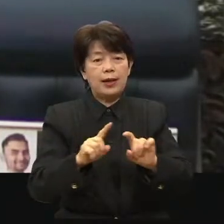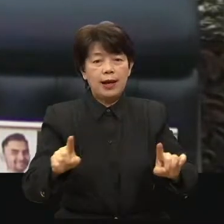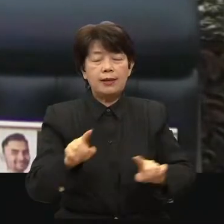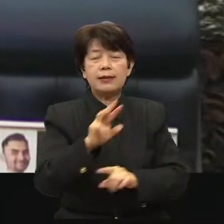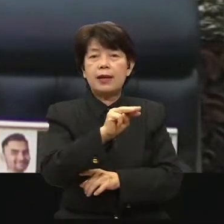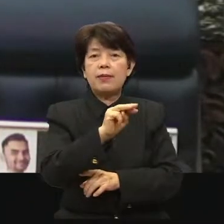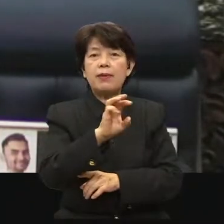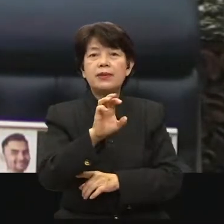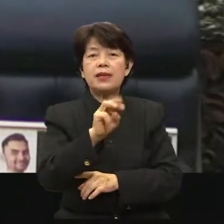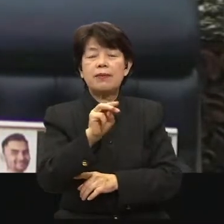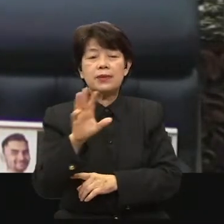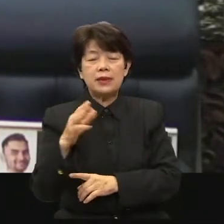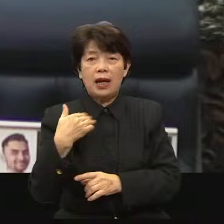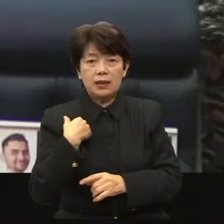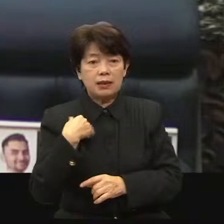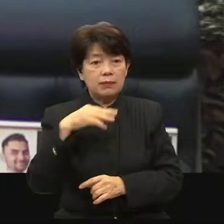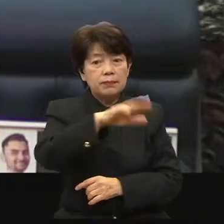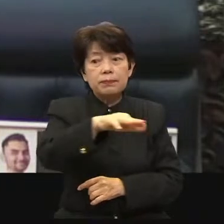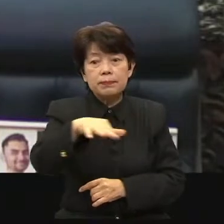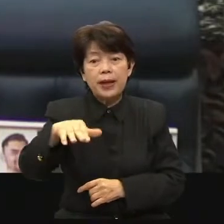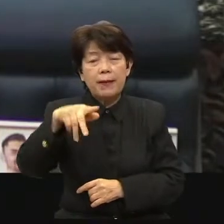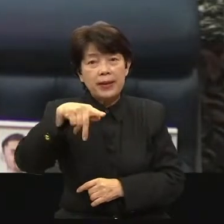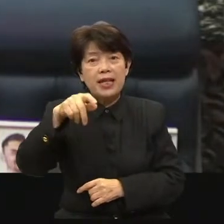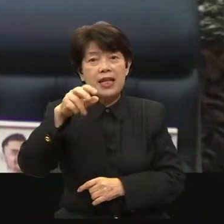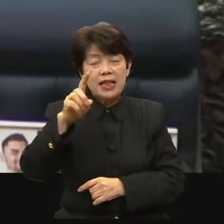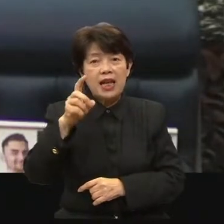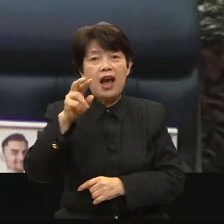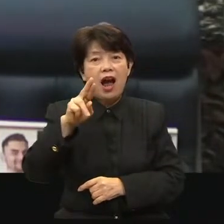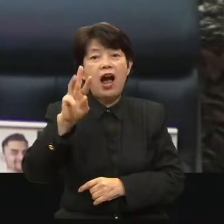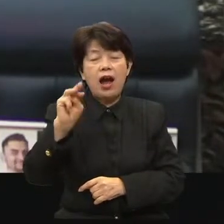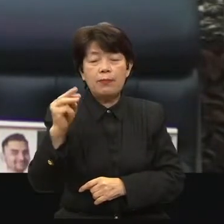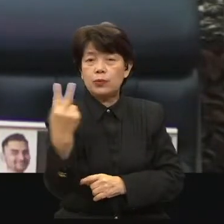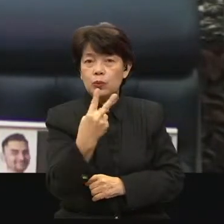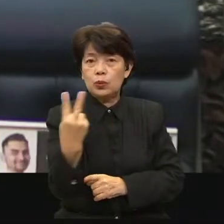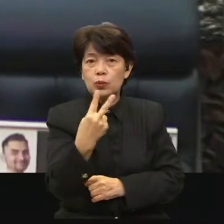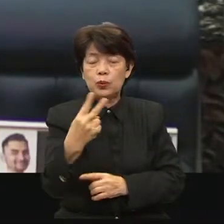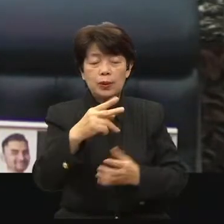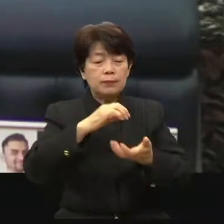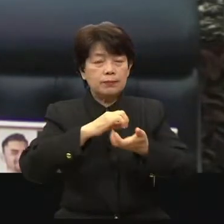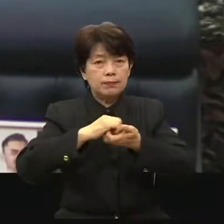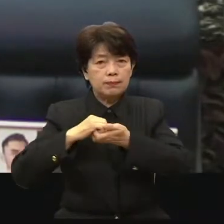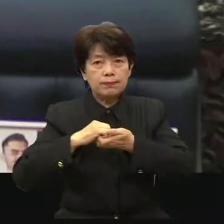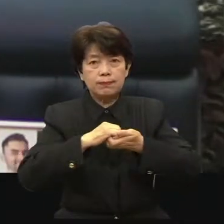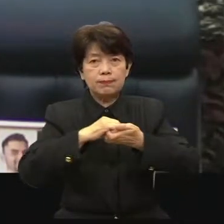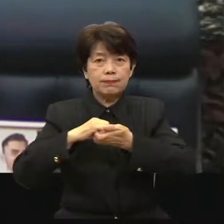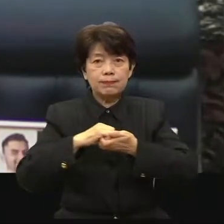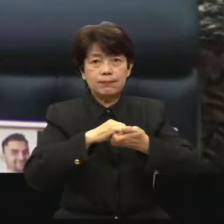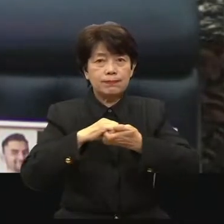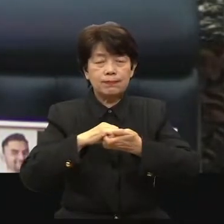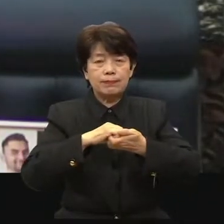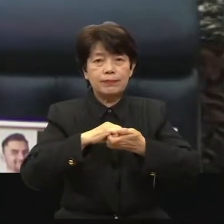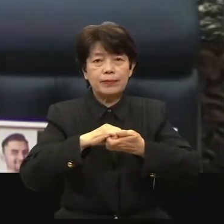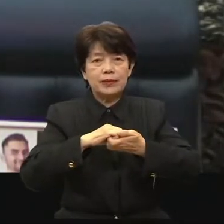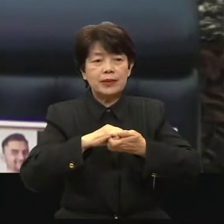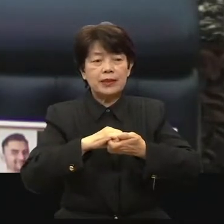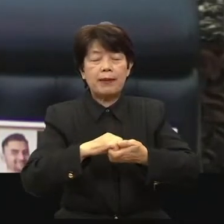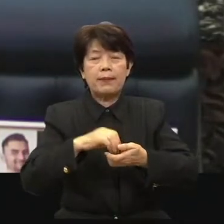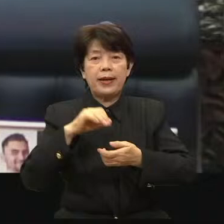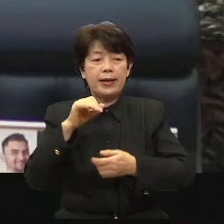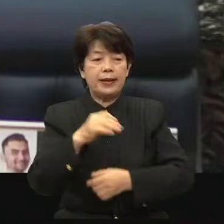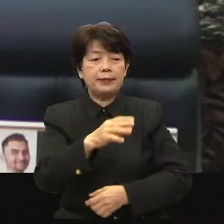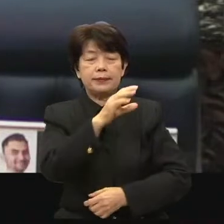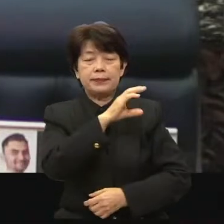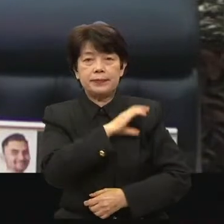akan dapatkan kerjasama daripada PDLM yang anggotanya berpangkat tidak rendah daripada inspektor